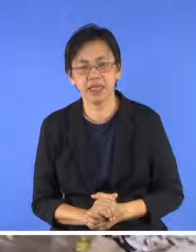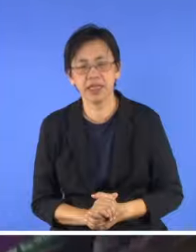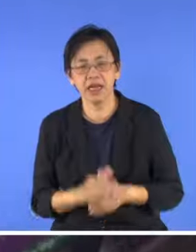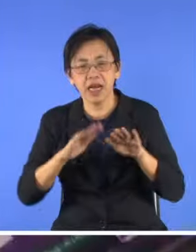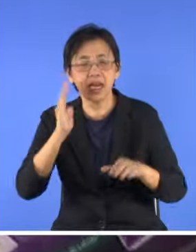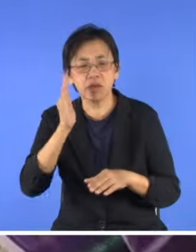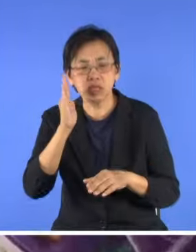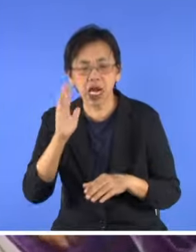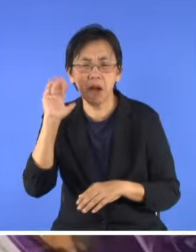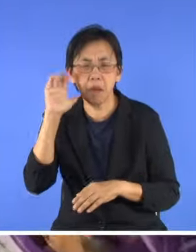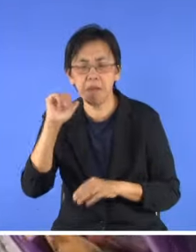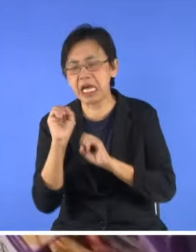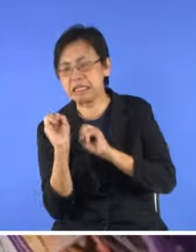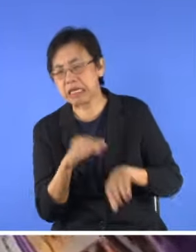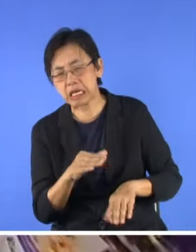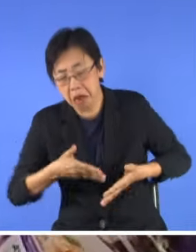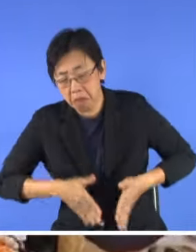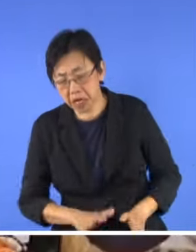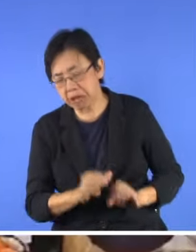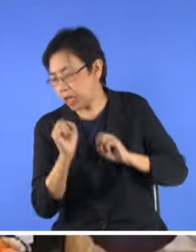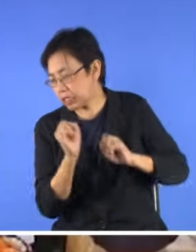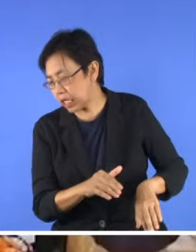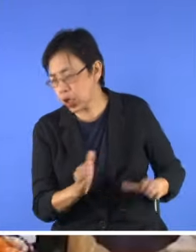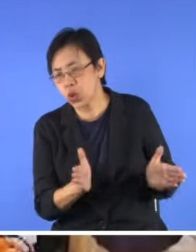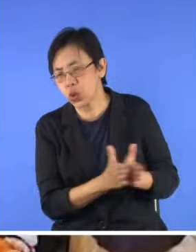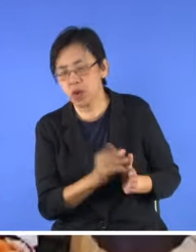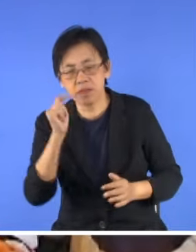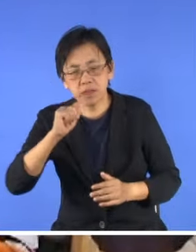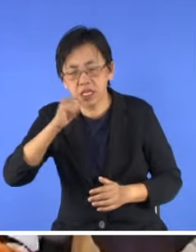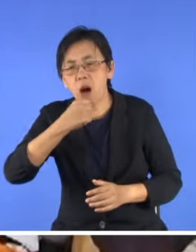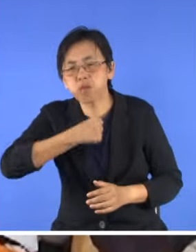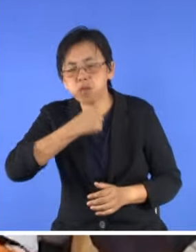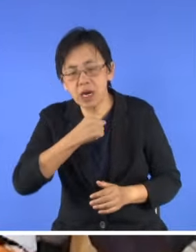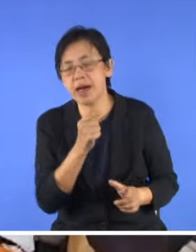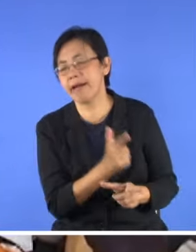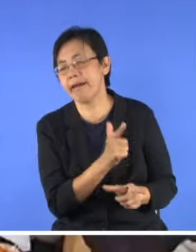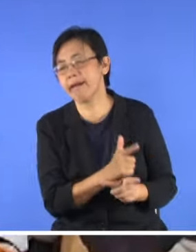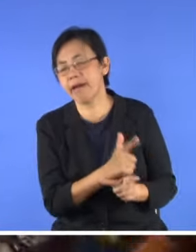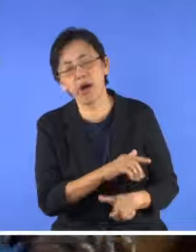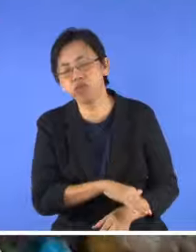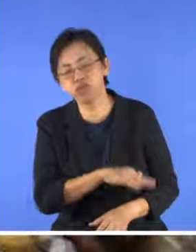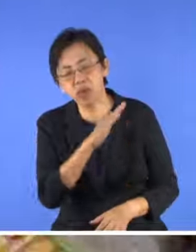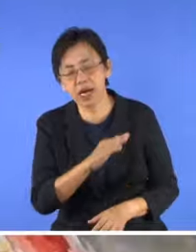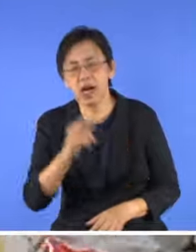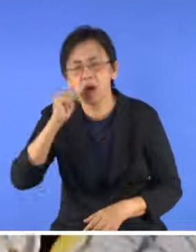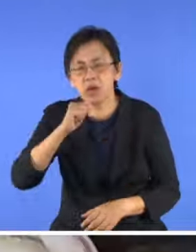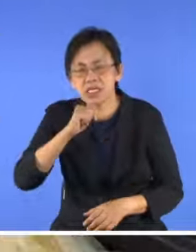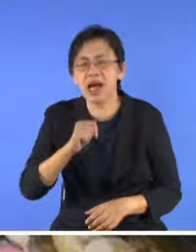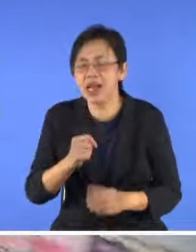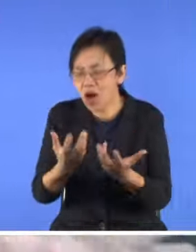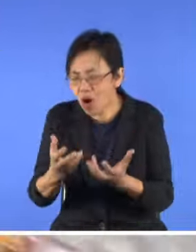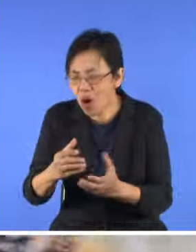ถูกพ่อแม่ทอดทิ้งตั้งแต่แรกเกิดเลยอยู่กับตาตาเนี่ยเลี้ยงดูมาตลอดตาก็ขายของเก่าเก็บของเก่านี่ขาย